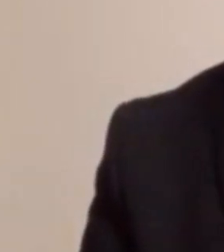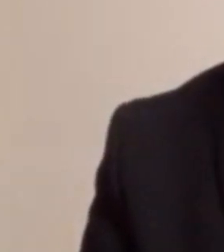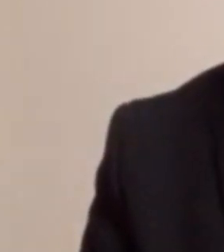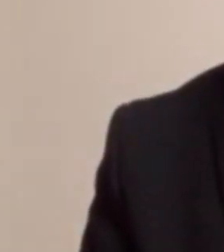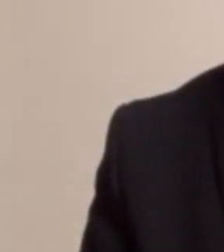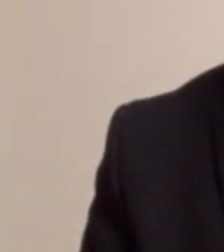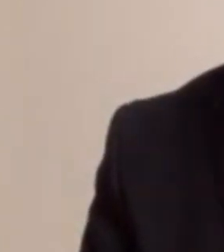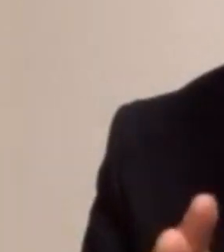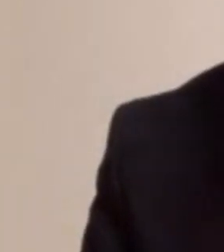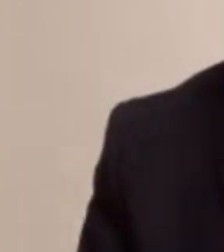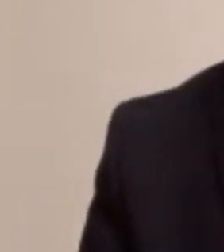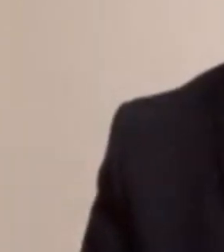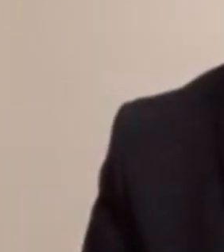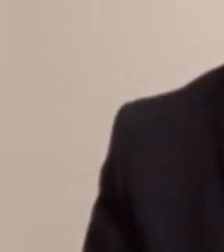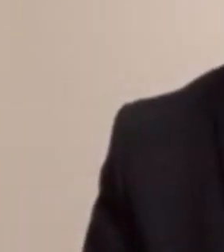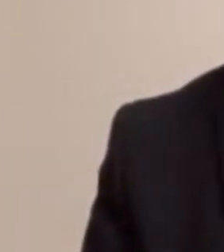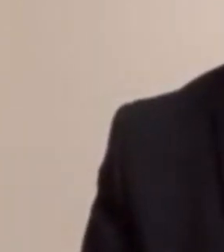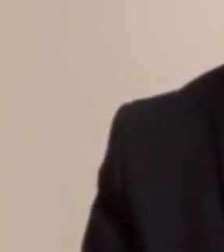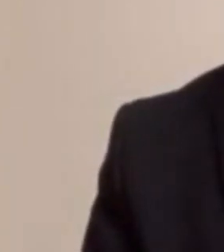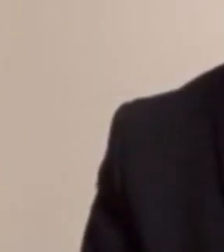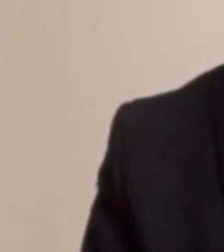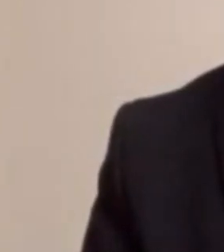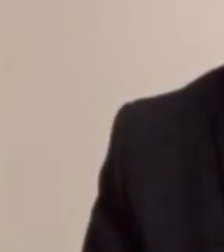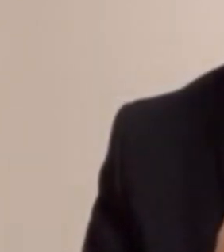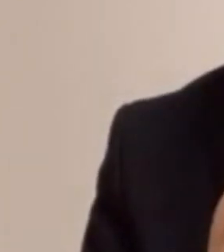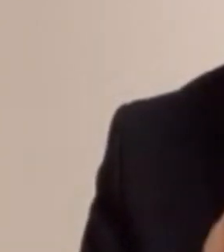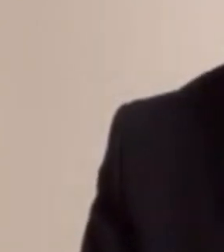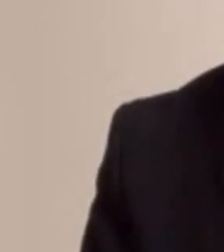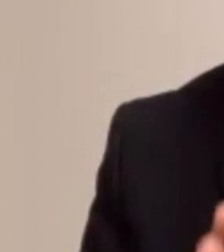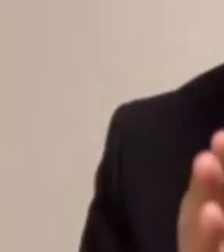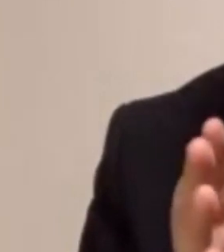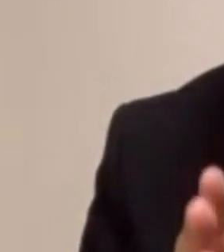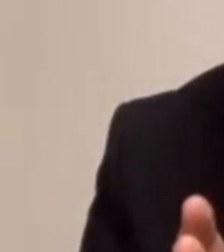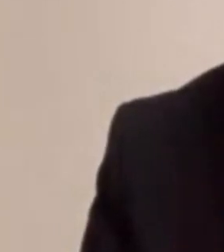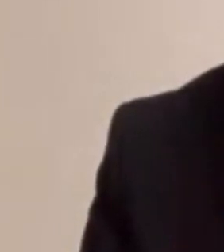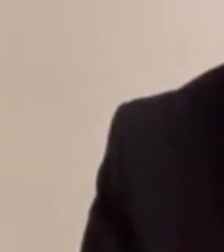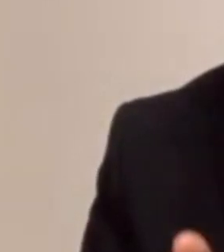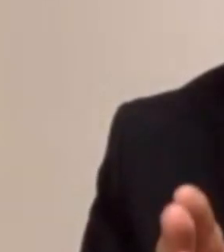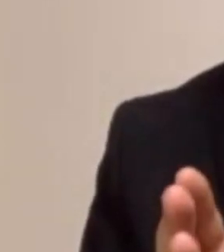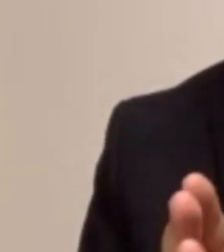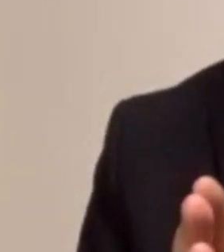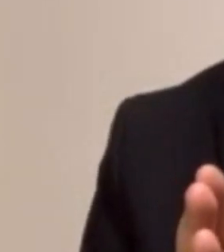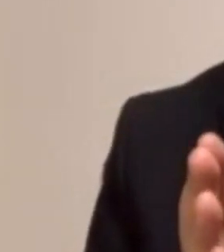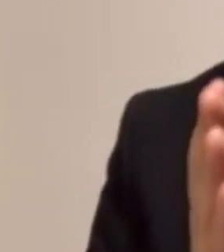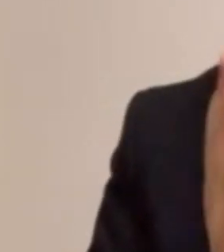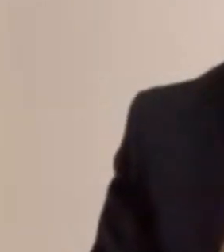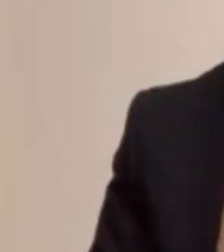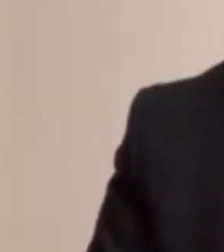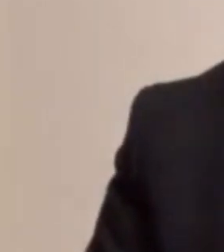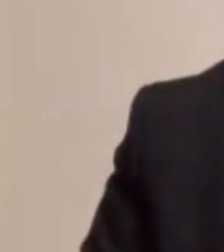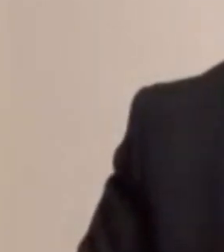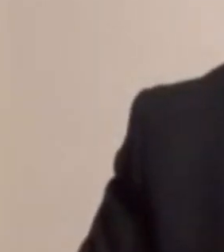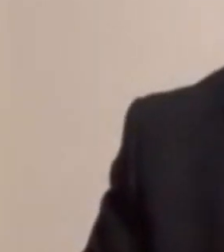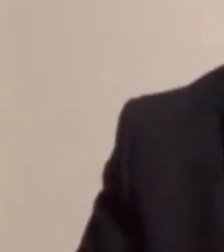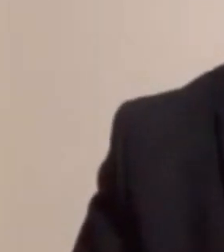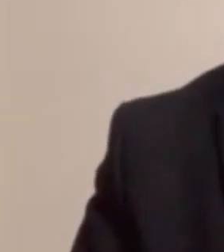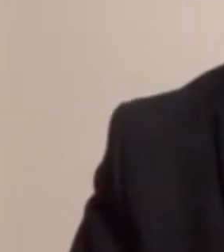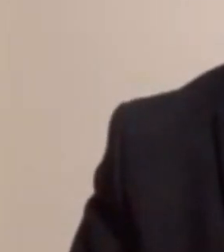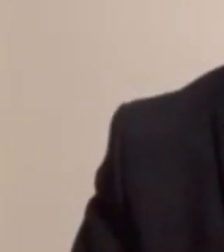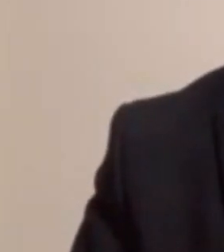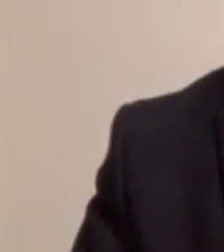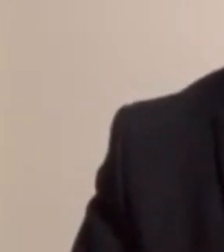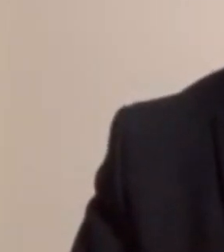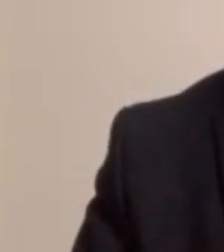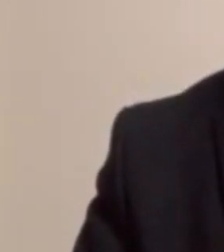اهتمام. فبالتأكيد أنا أطلب من الجميع اللي يسمعنا واللي يشوفنا أن يساند أستاذ هشام